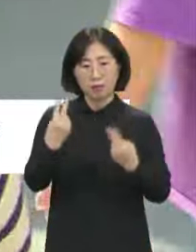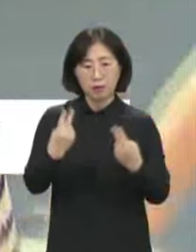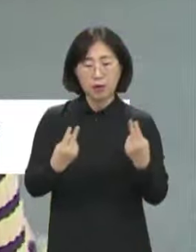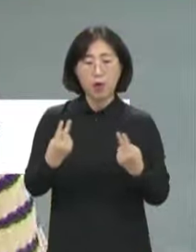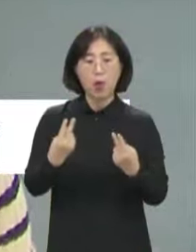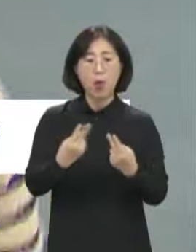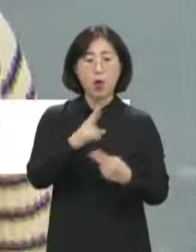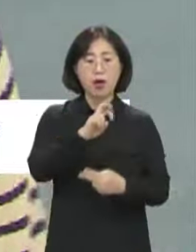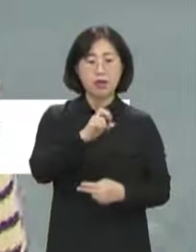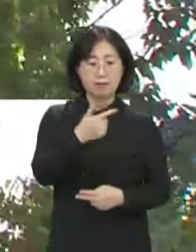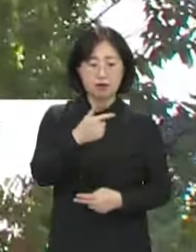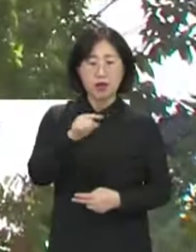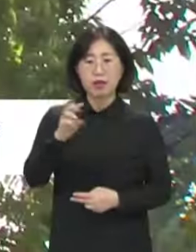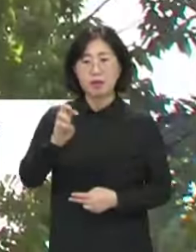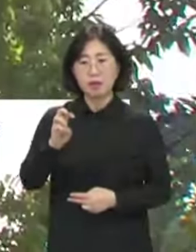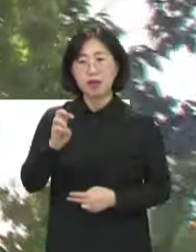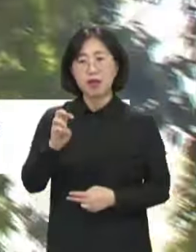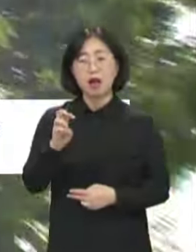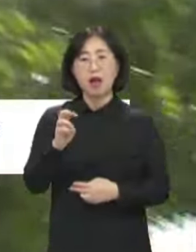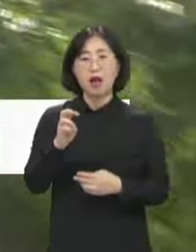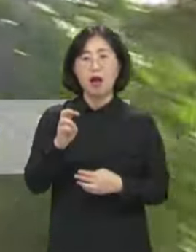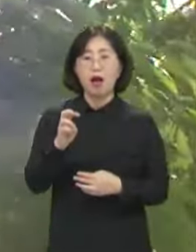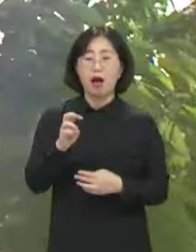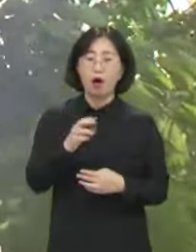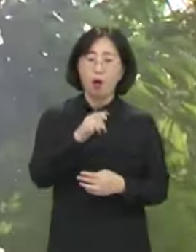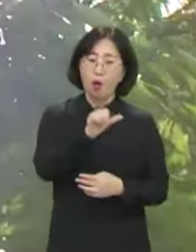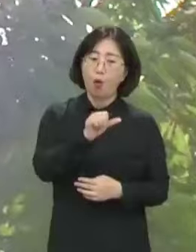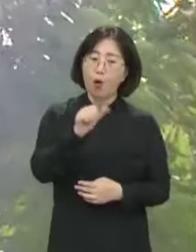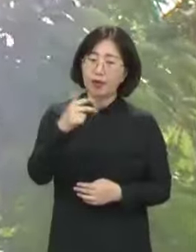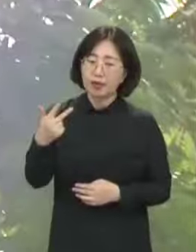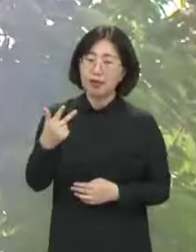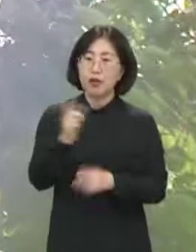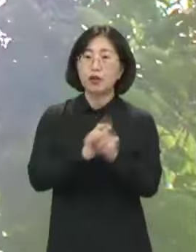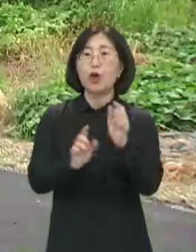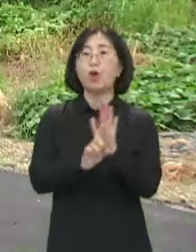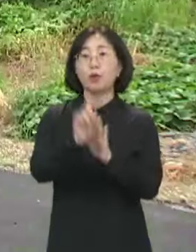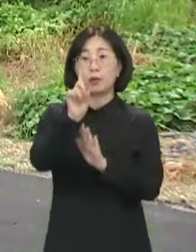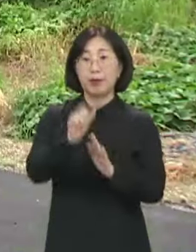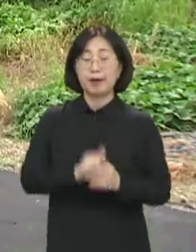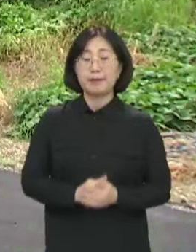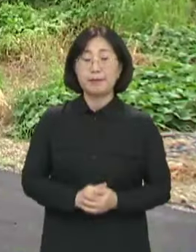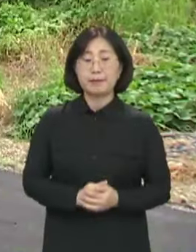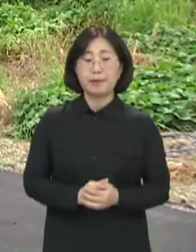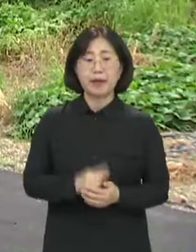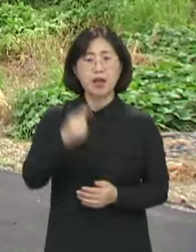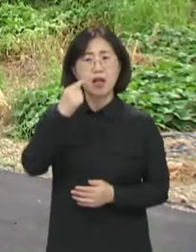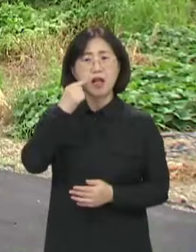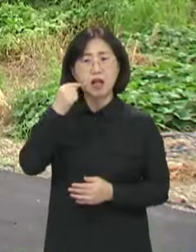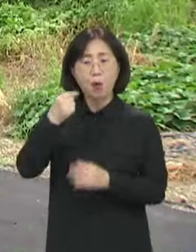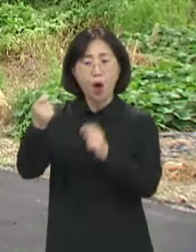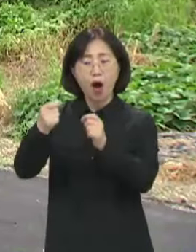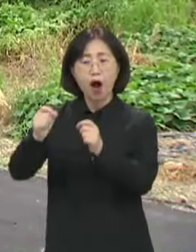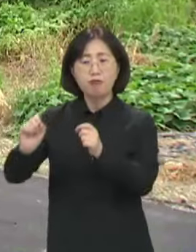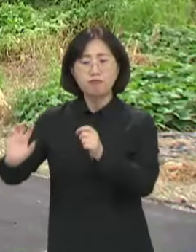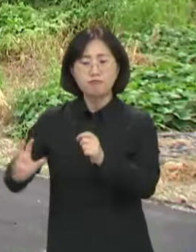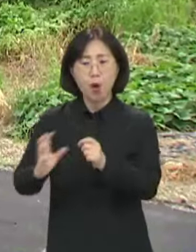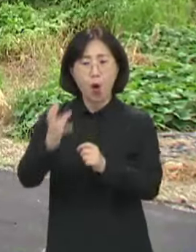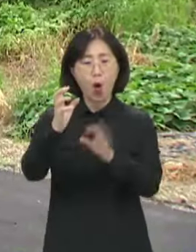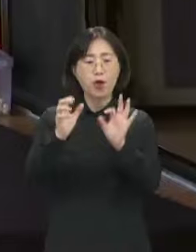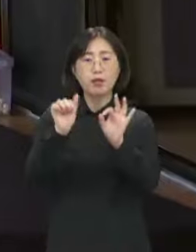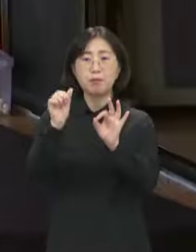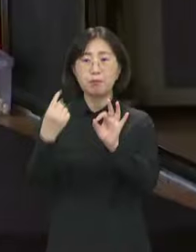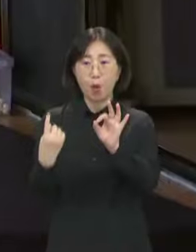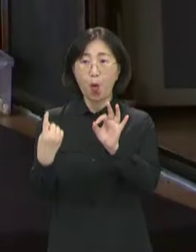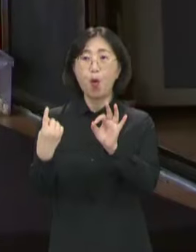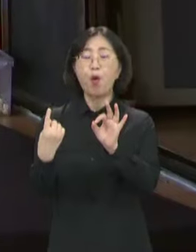26에서 30도임을 감안하면 최대 5에서 7도까지 높은 겁니다. 이 와중에 일본으로 다가오는 제10호 태풍